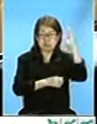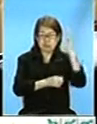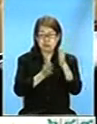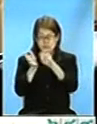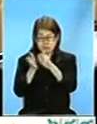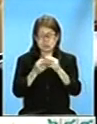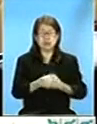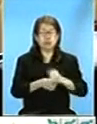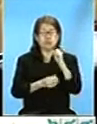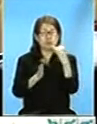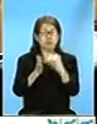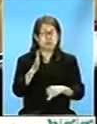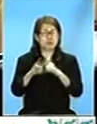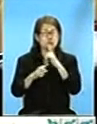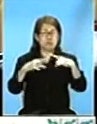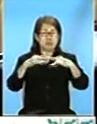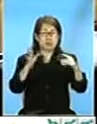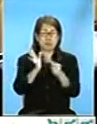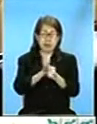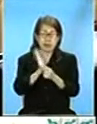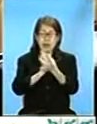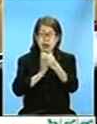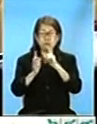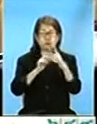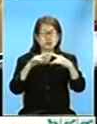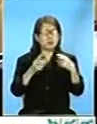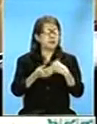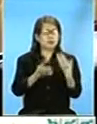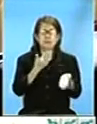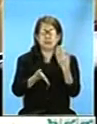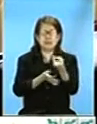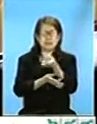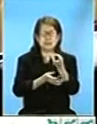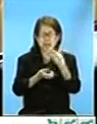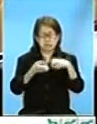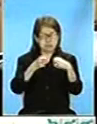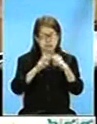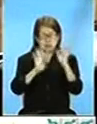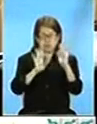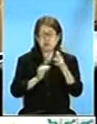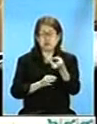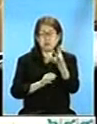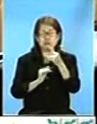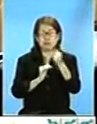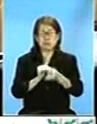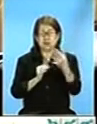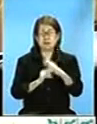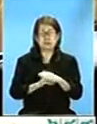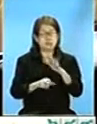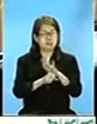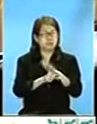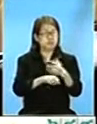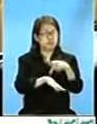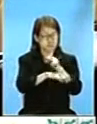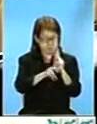งได้ว่าไม่ได้อยู่ในประเด็นที่แปรยติแต่เราอารมณ์อร่วยกันเล็กๆน้อยๆแล้วก็จบแล้วครับให้ท่านเชิญท่านประธานกรรมาธิ